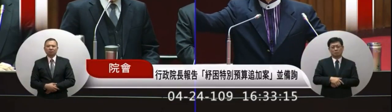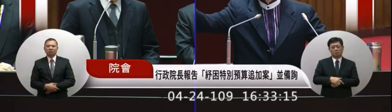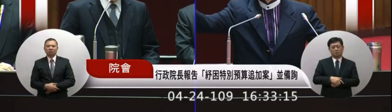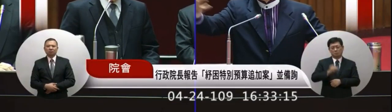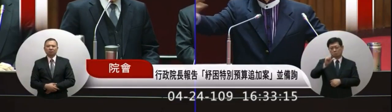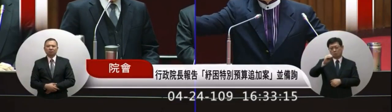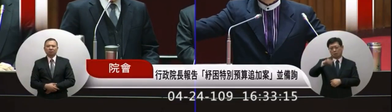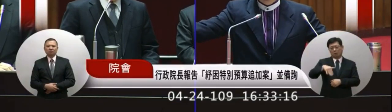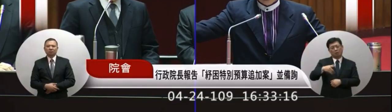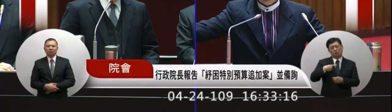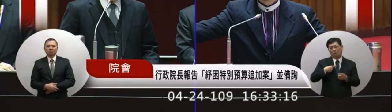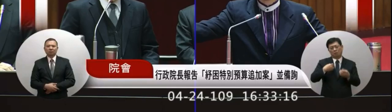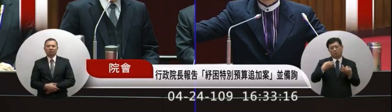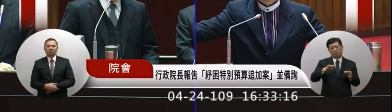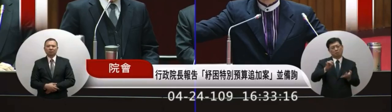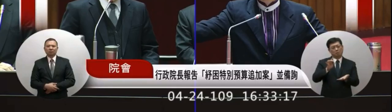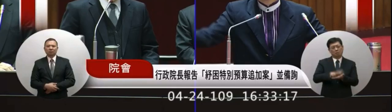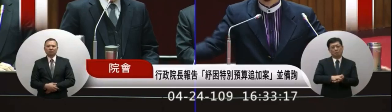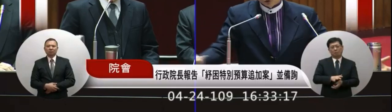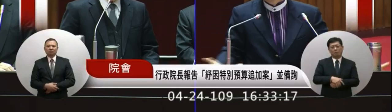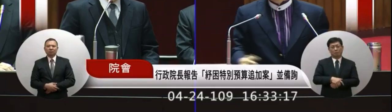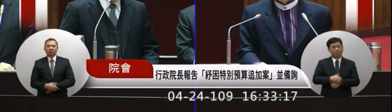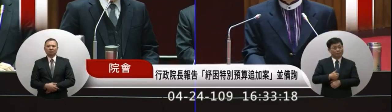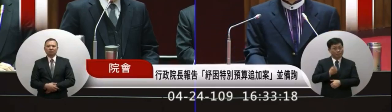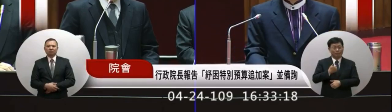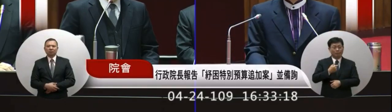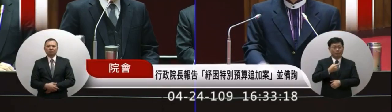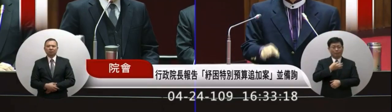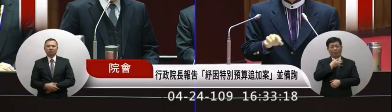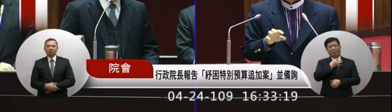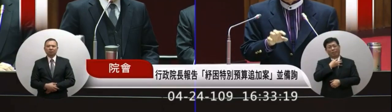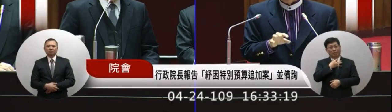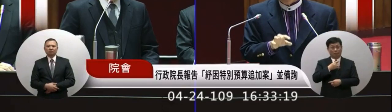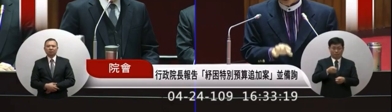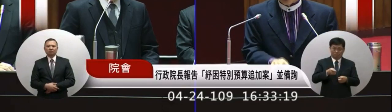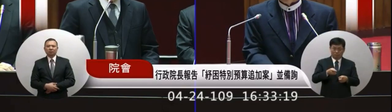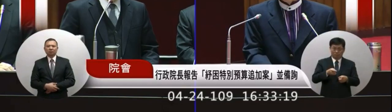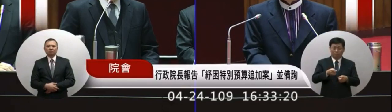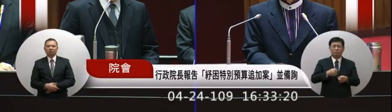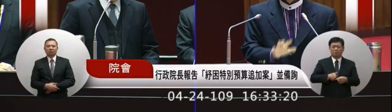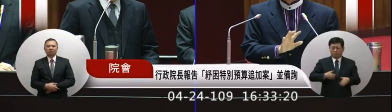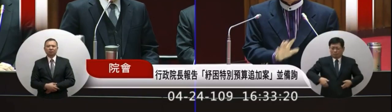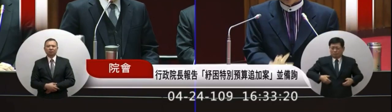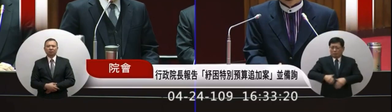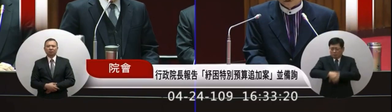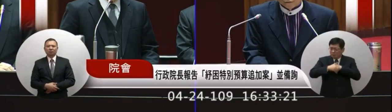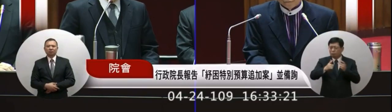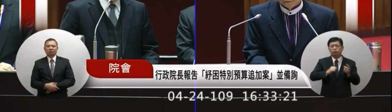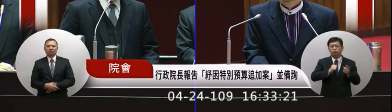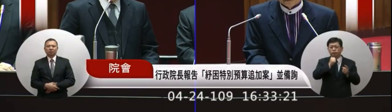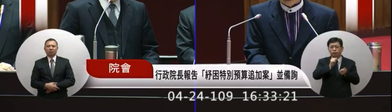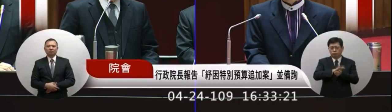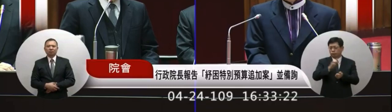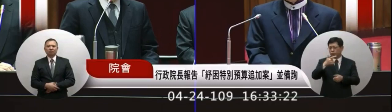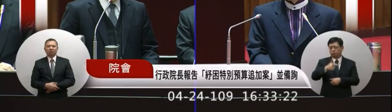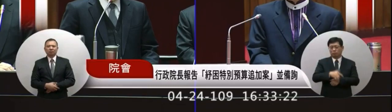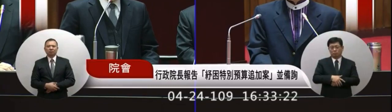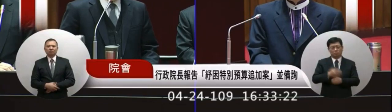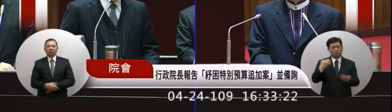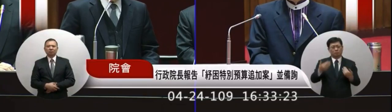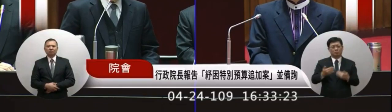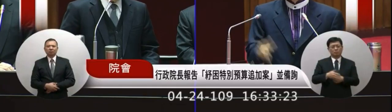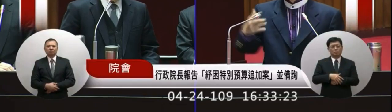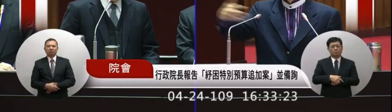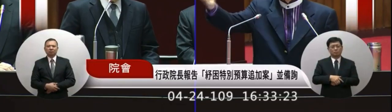不到5万的帕西亚，真的困难的时候，这个是救急，不是救穷。大家很清